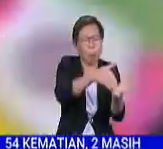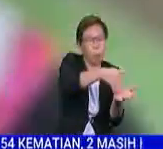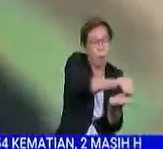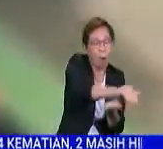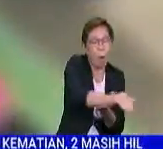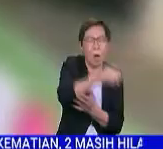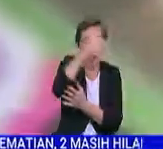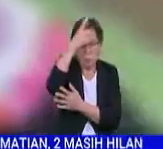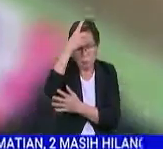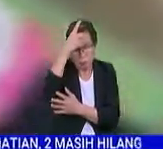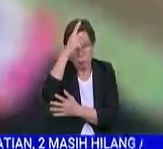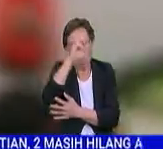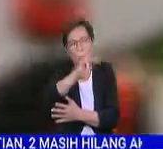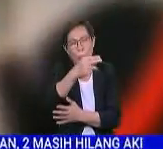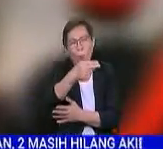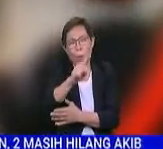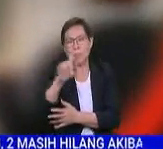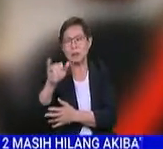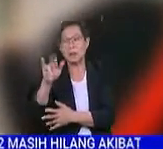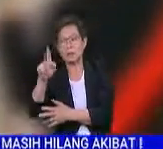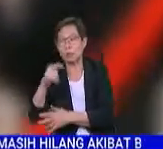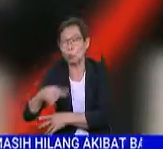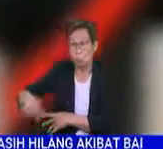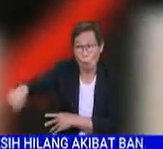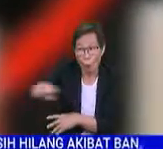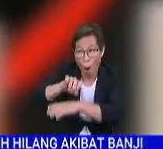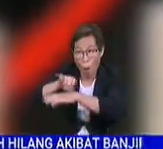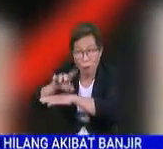Muhammad Yusof menasihati orang ramai agar tidak